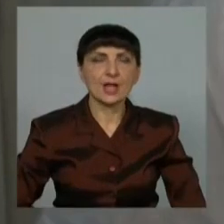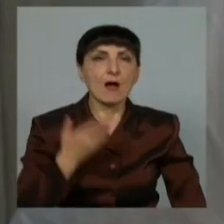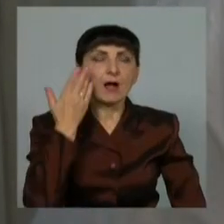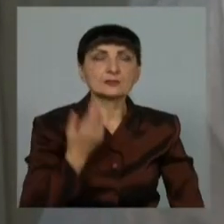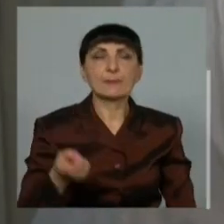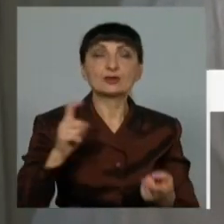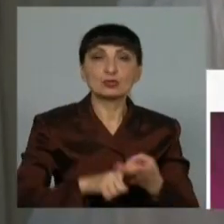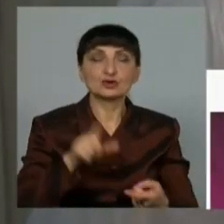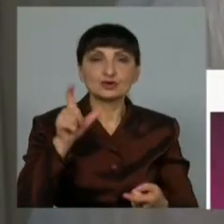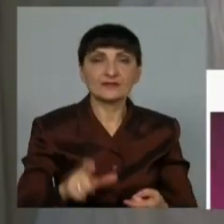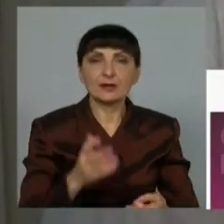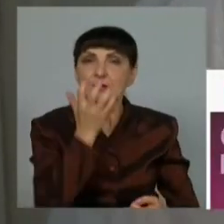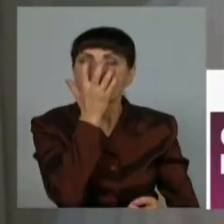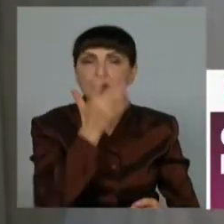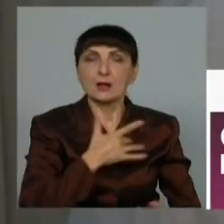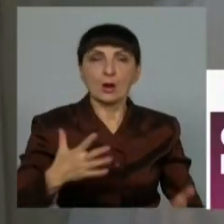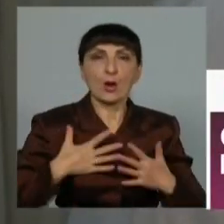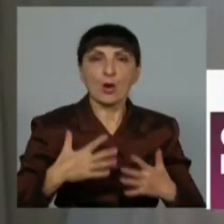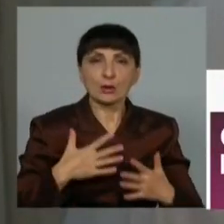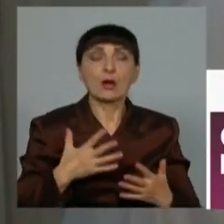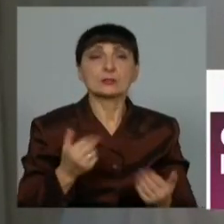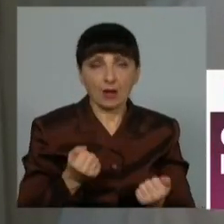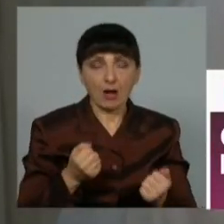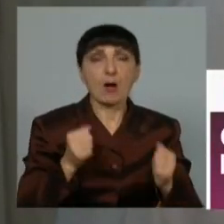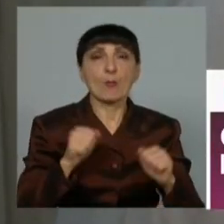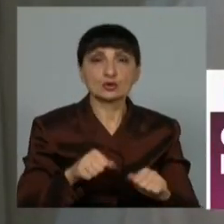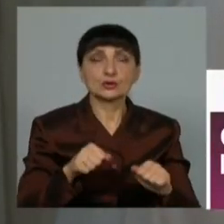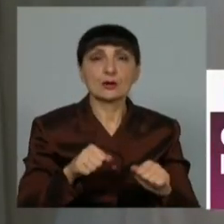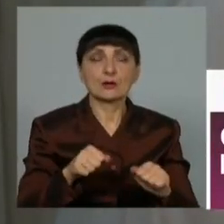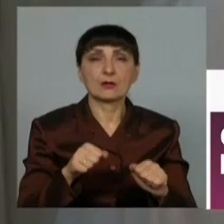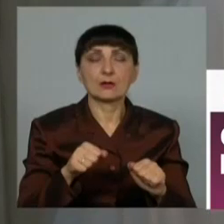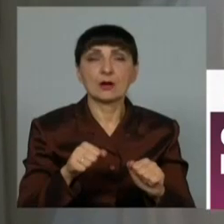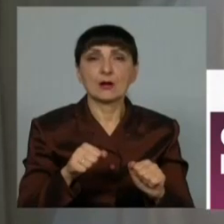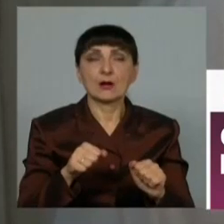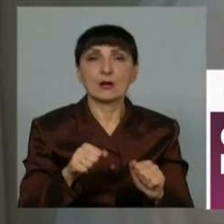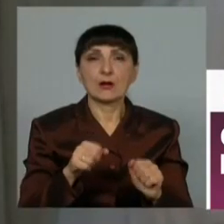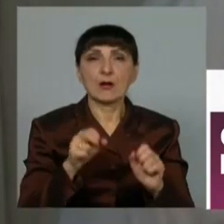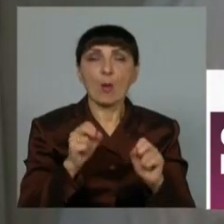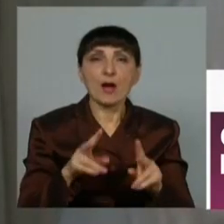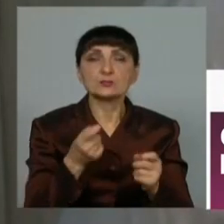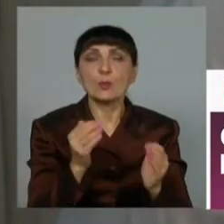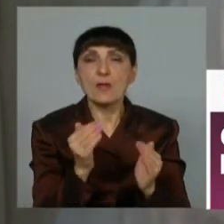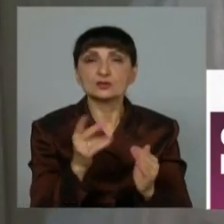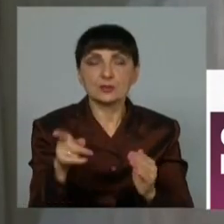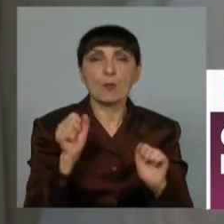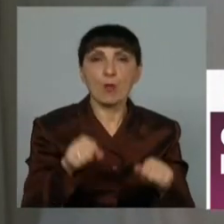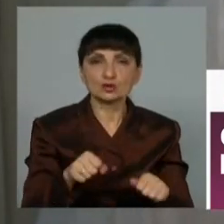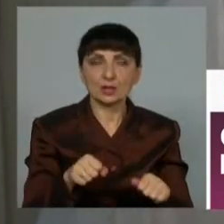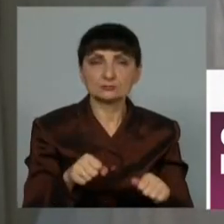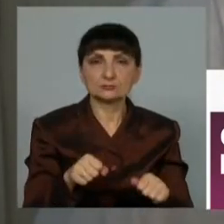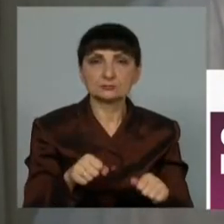пациента к аппарату ИВЛ, конечно, шансы в определенной степени снижаются. Там уже в определенной степени как